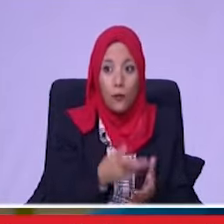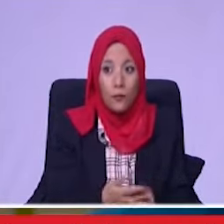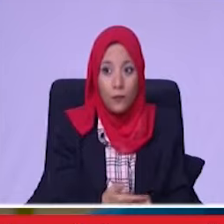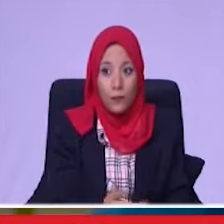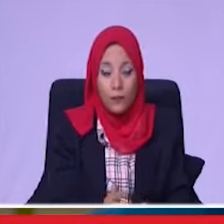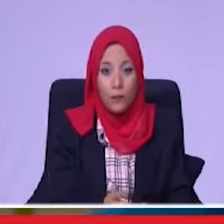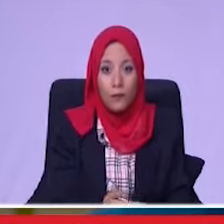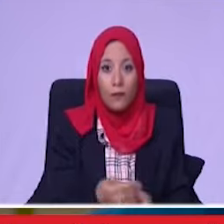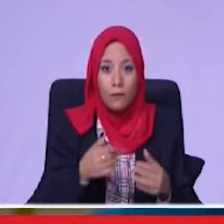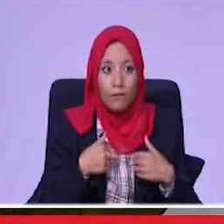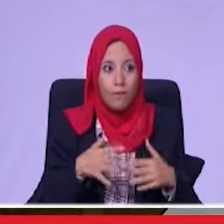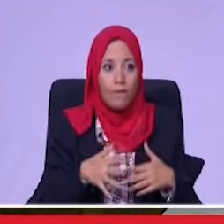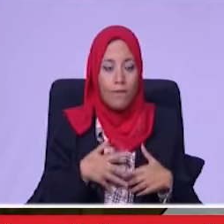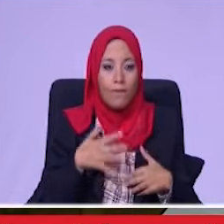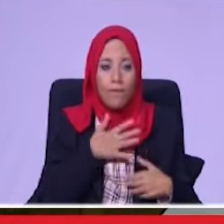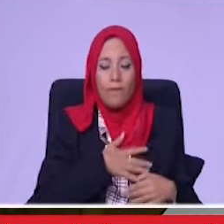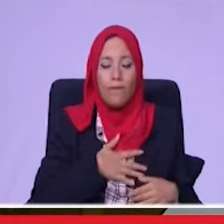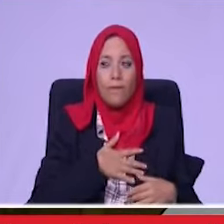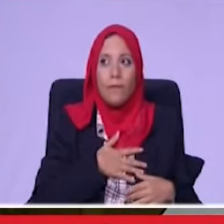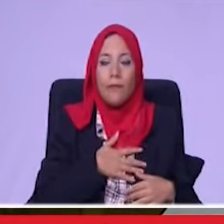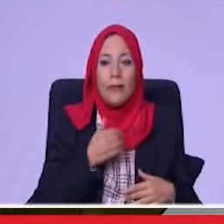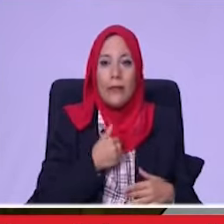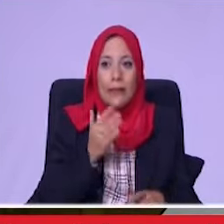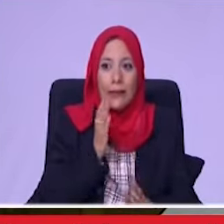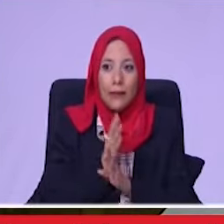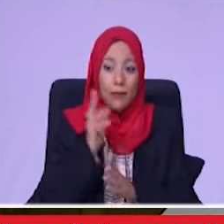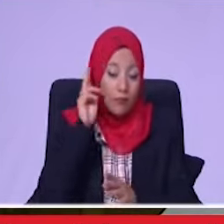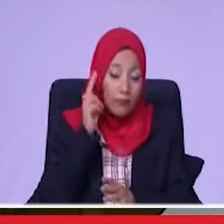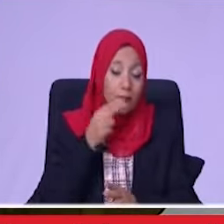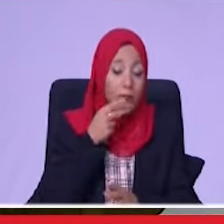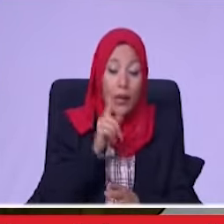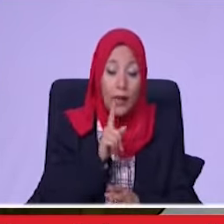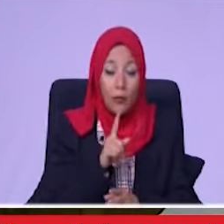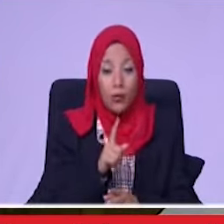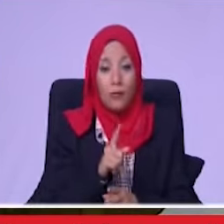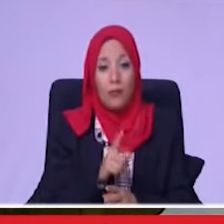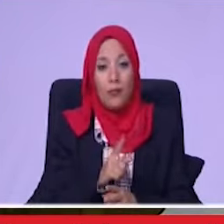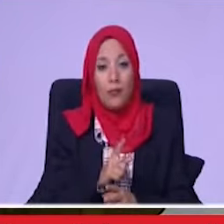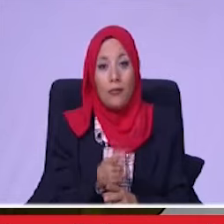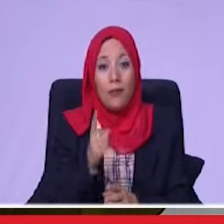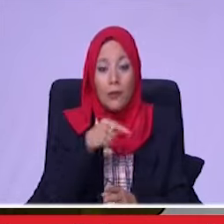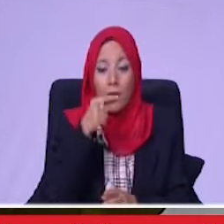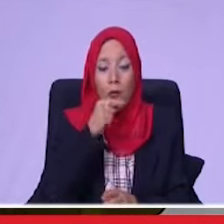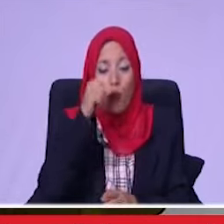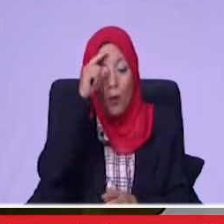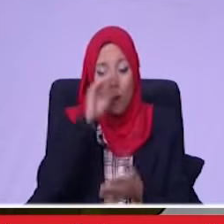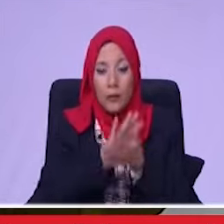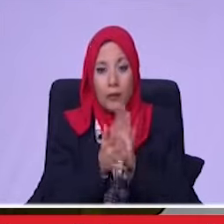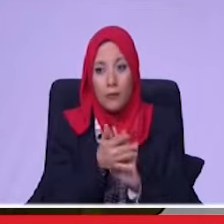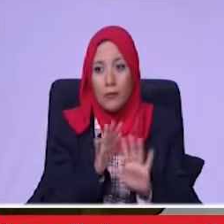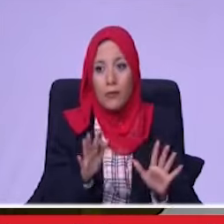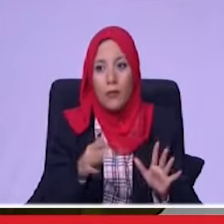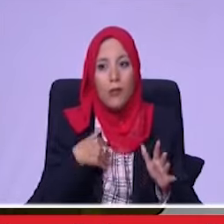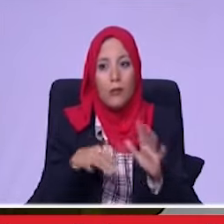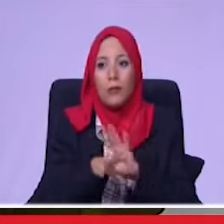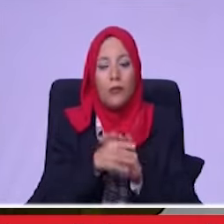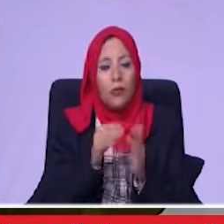لان احنا بصدد انسان أبكم لا يتكلم إلا بالقرآن الكريم، ولا نستطيع إلا أن